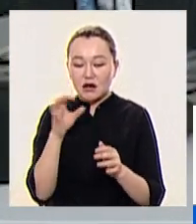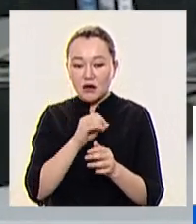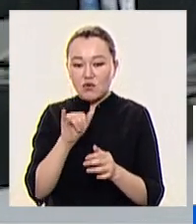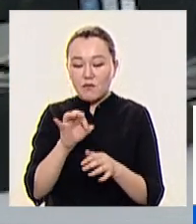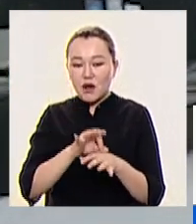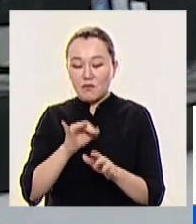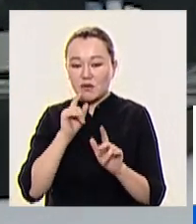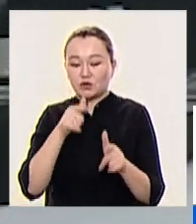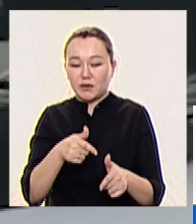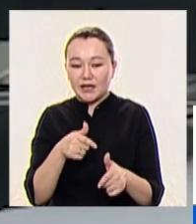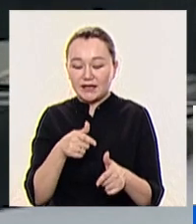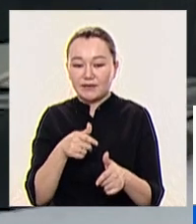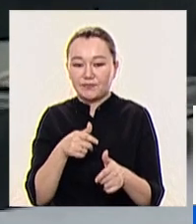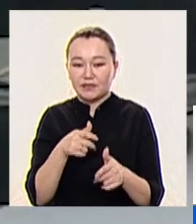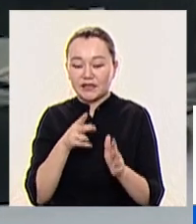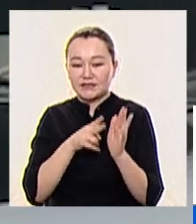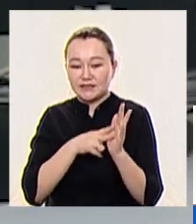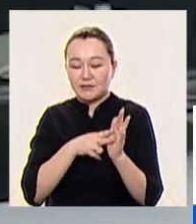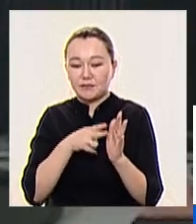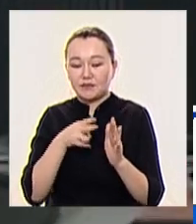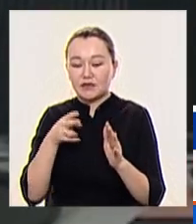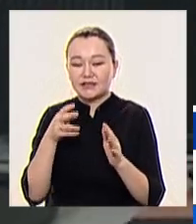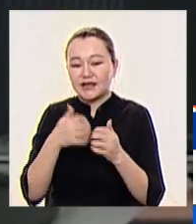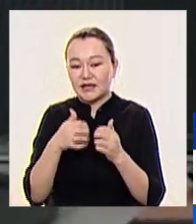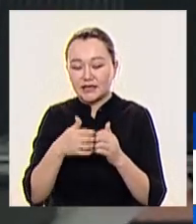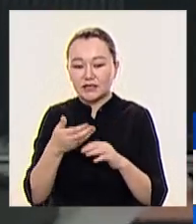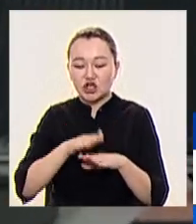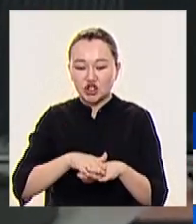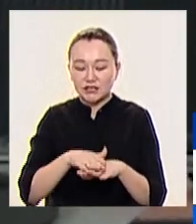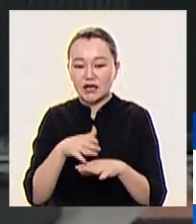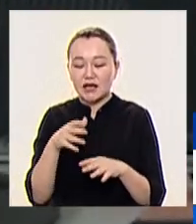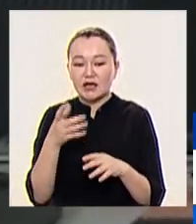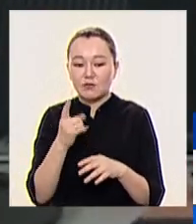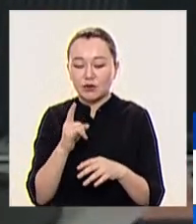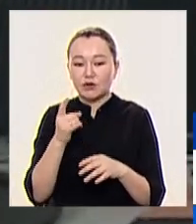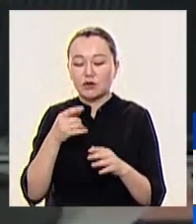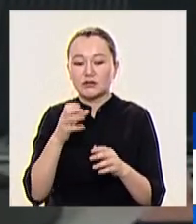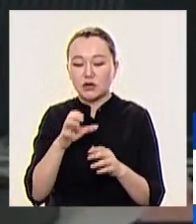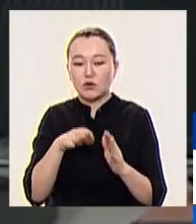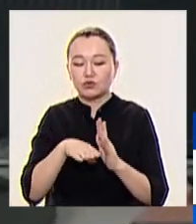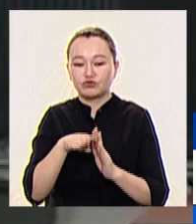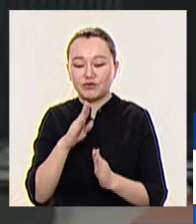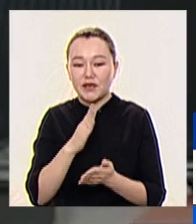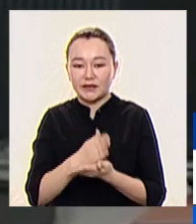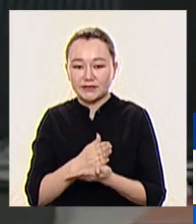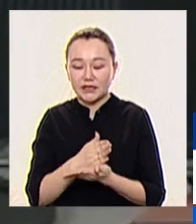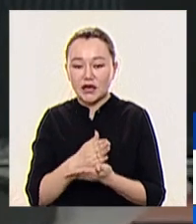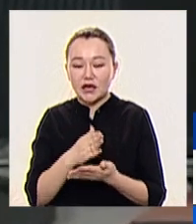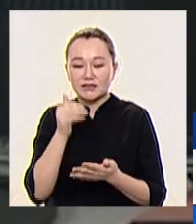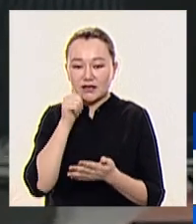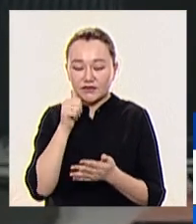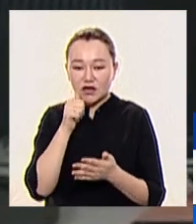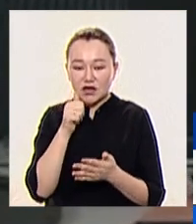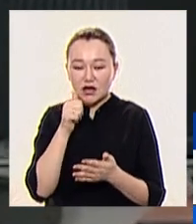при поступлении – средней степени тяжести. Состояние ребенка в динамике с улучшением. Завтра,